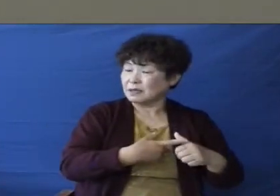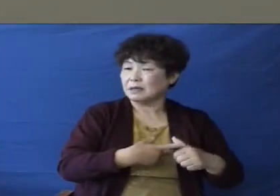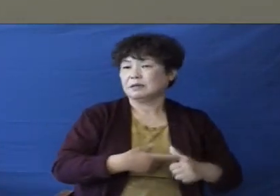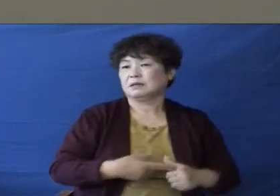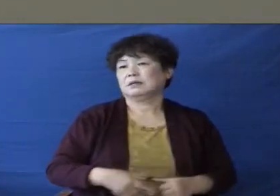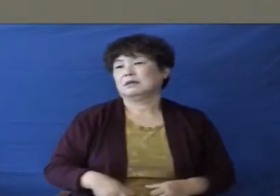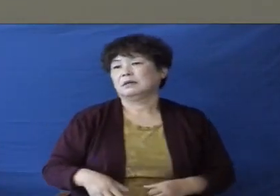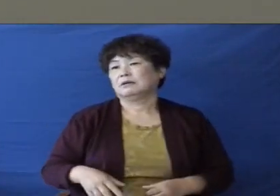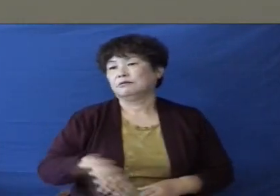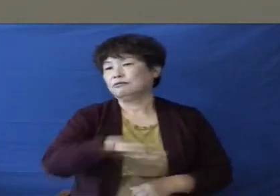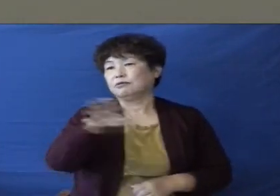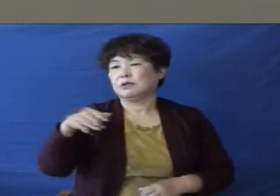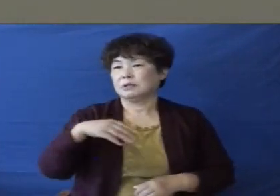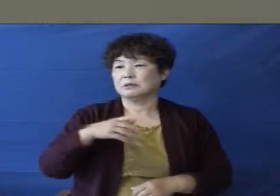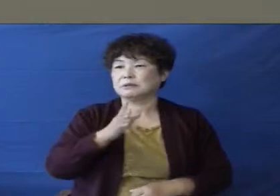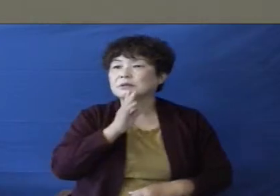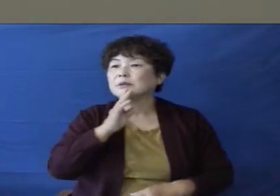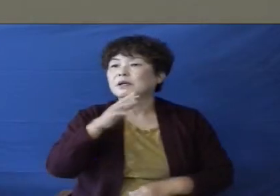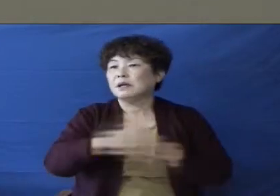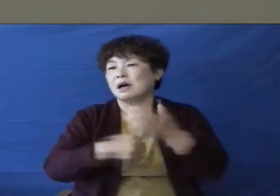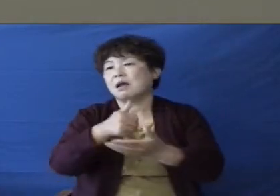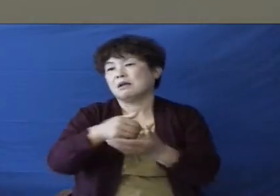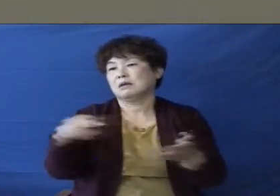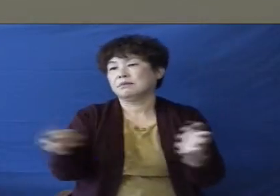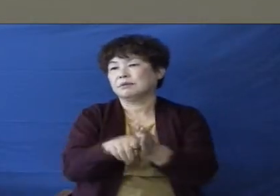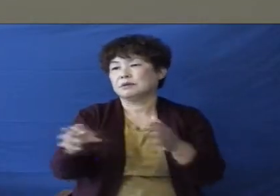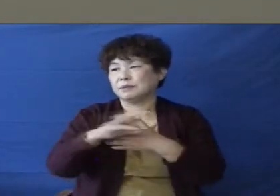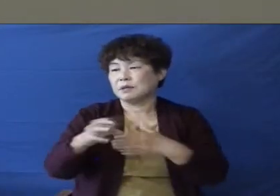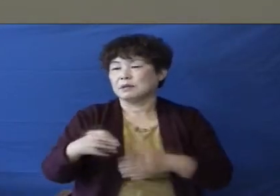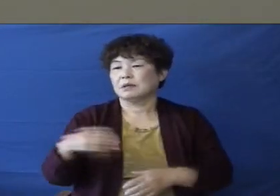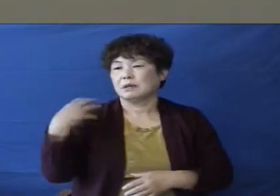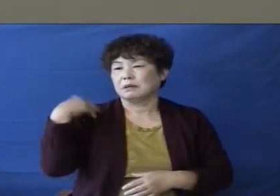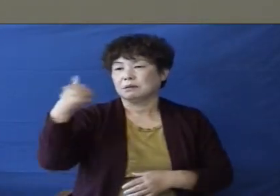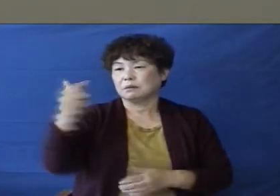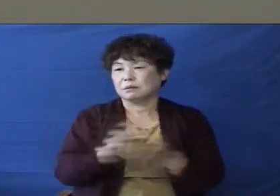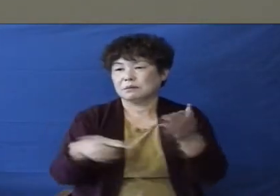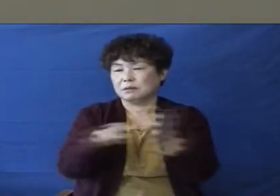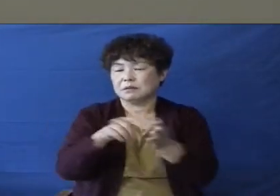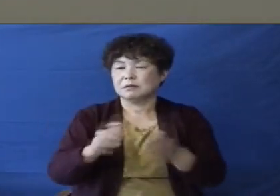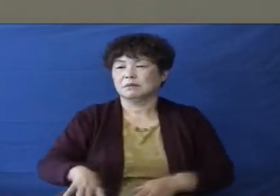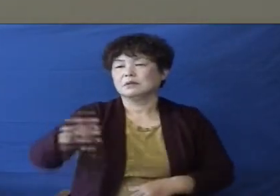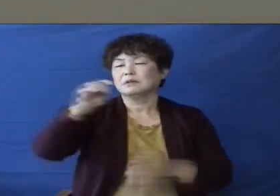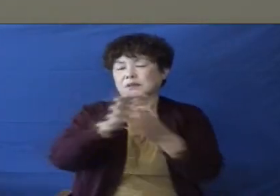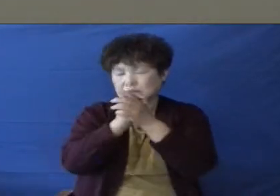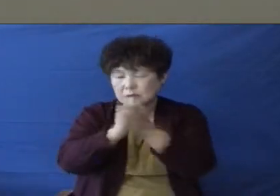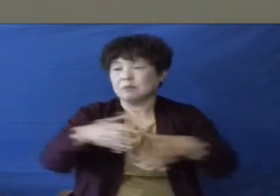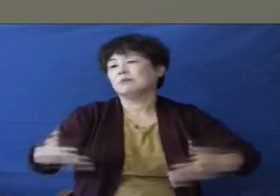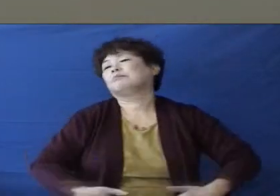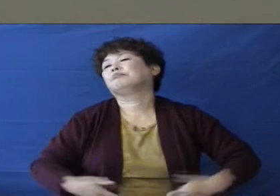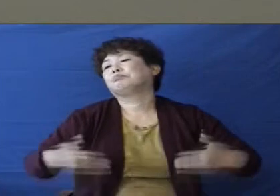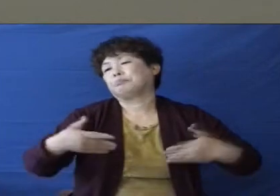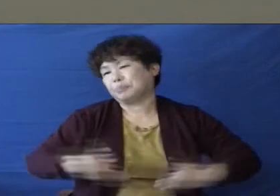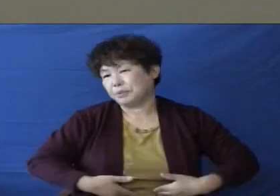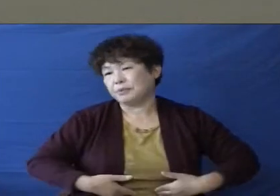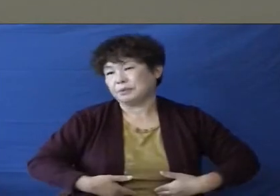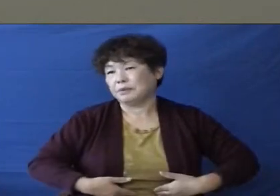눈물 흘려 봤냐 우리가 사랑을 주기 전에는 미워 할 자격도 없다고 했습니다